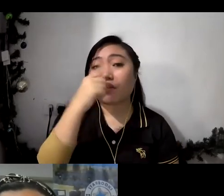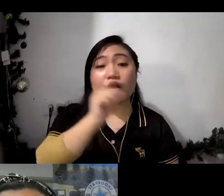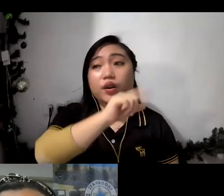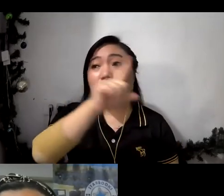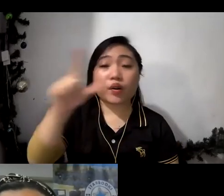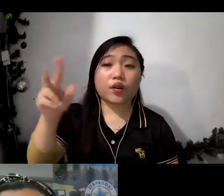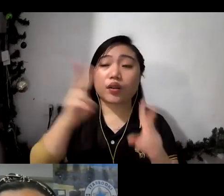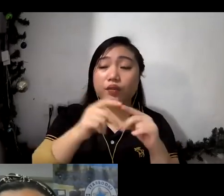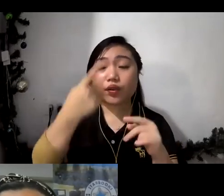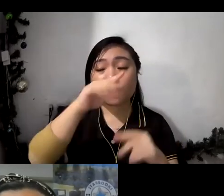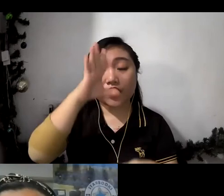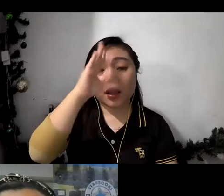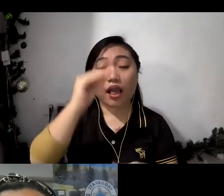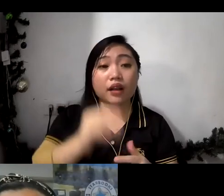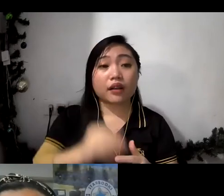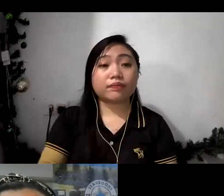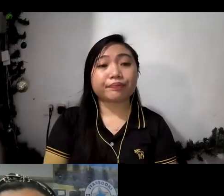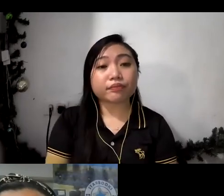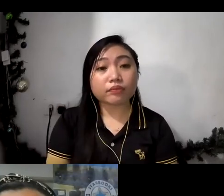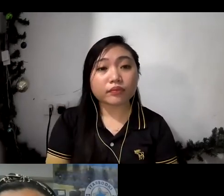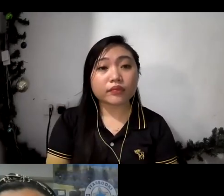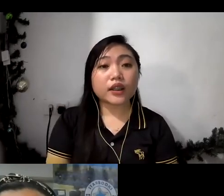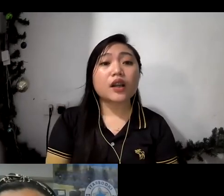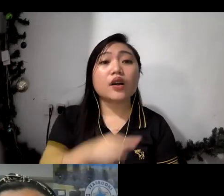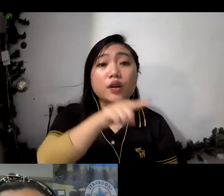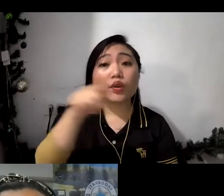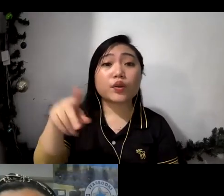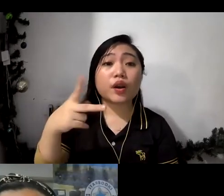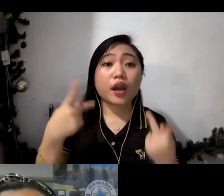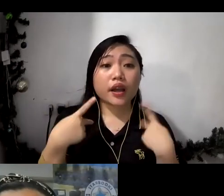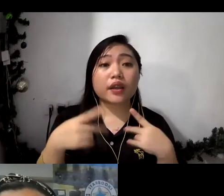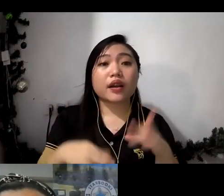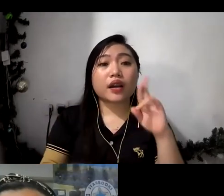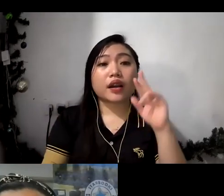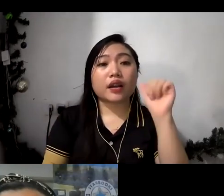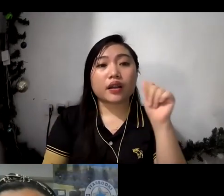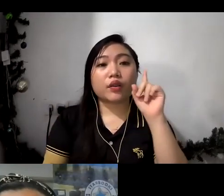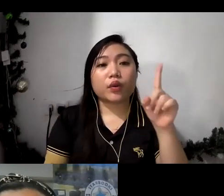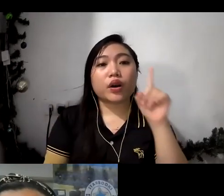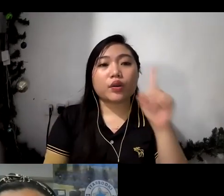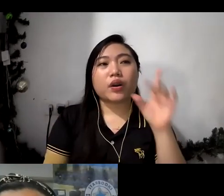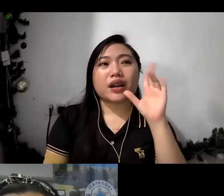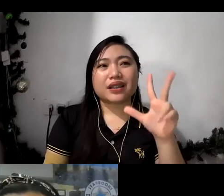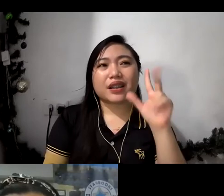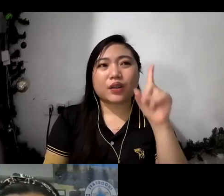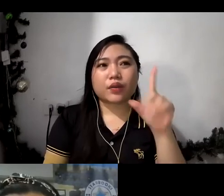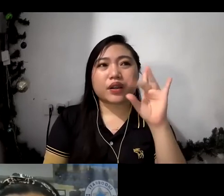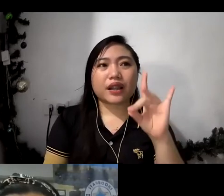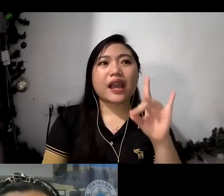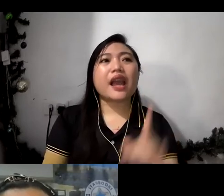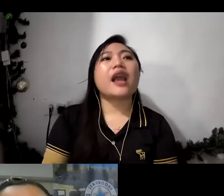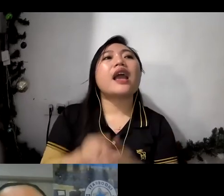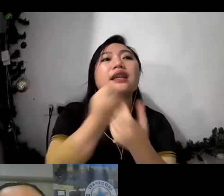mga lalaki, no? Kayo po ay covered na ng batas ng RA 11313 or Safe Spaces Act,